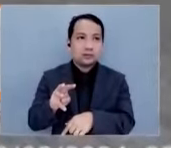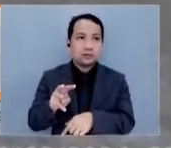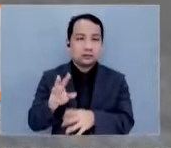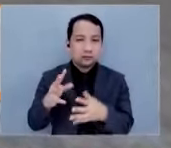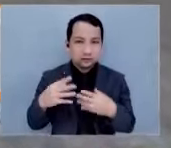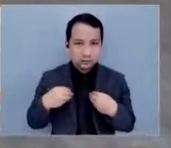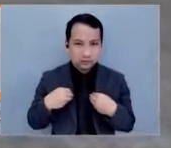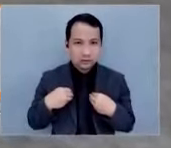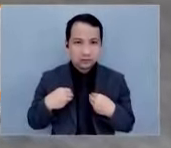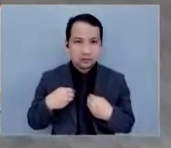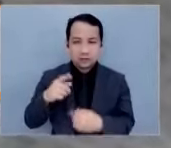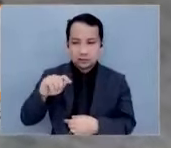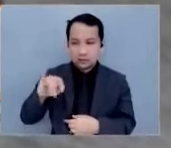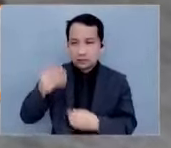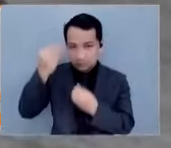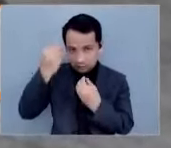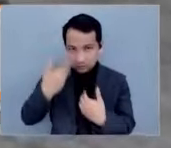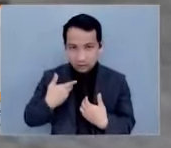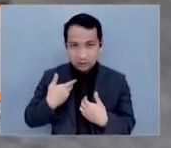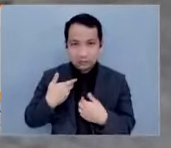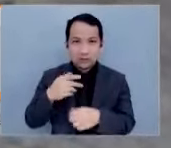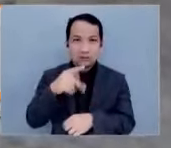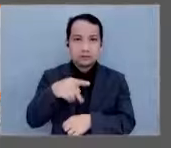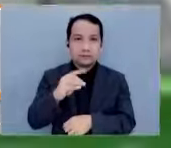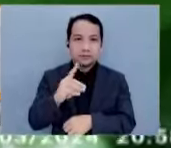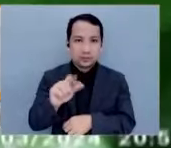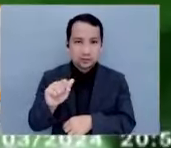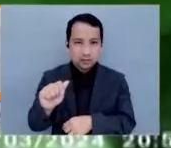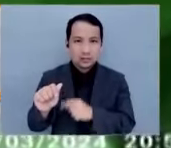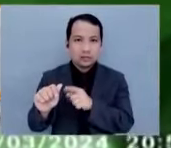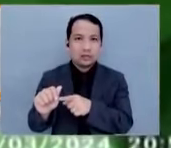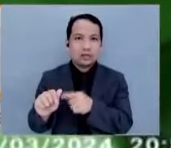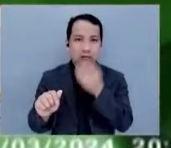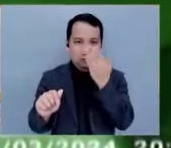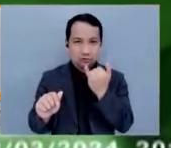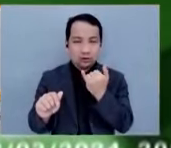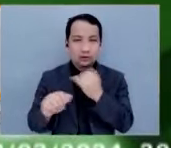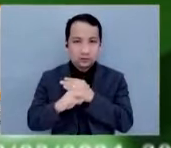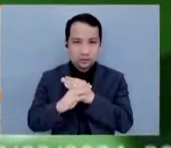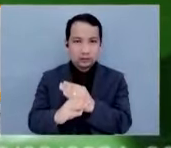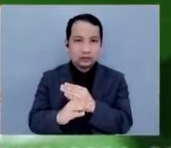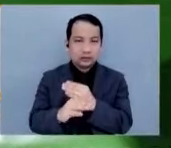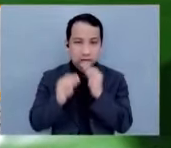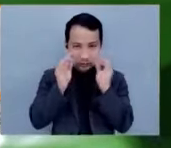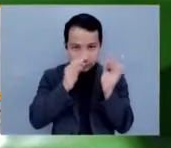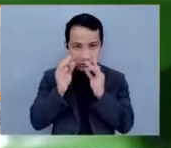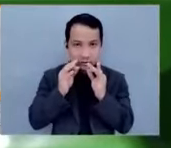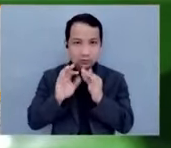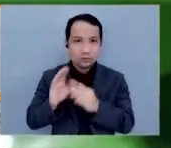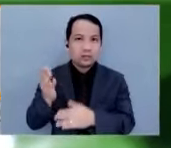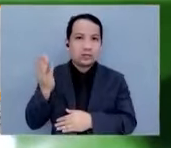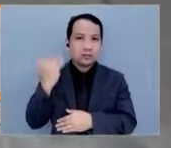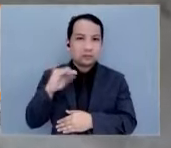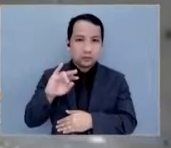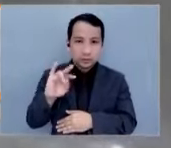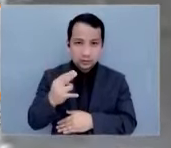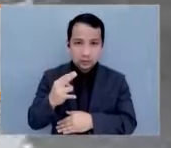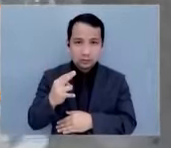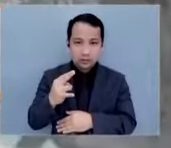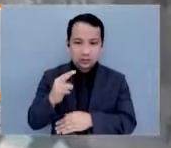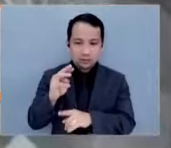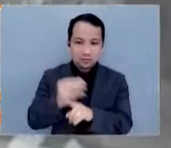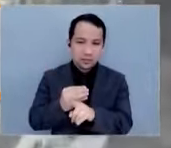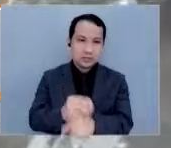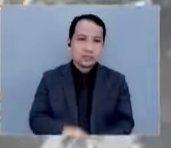ang BOC at Philippine Drug Enforcement Agency kaya naharang ang illegal na shipment nitong ikapito ng Marso. Galing